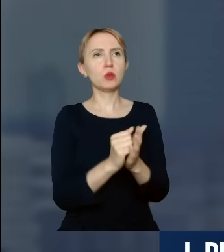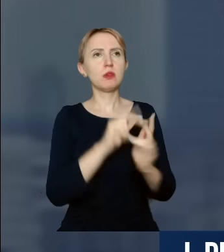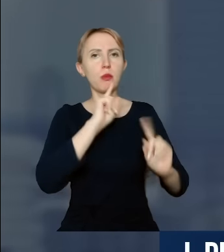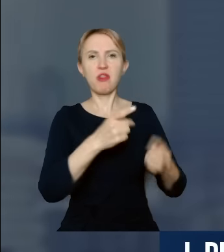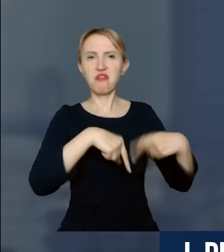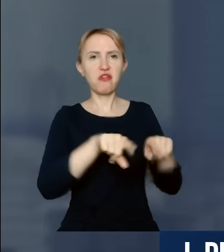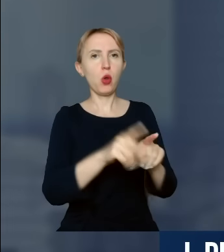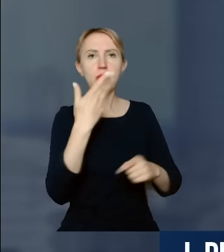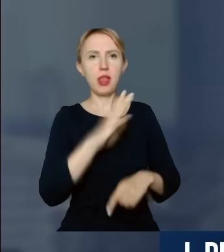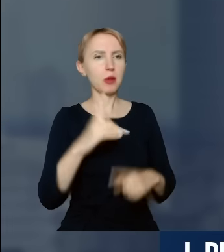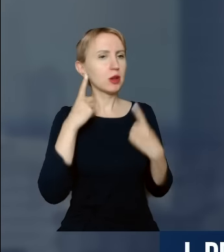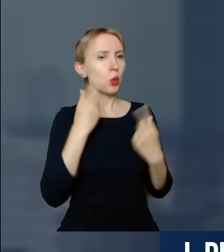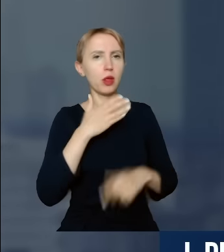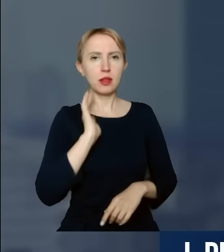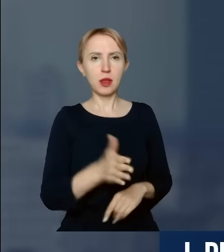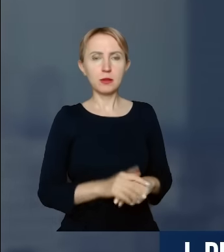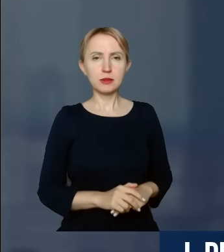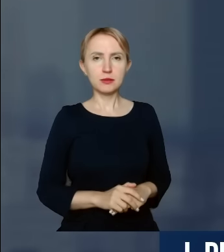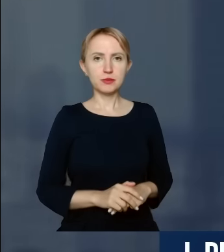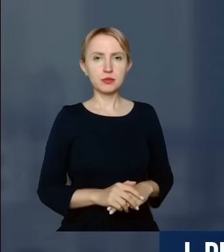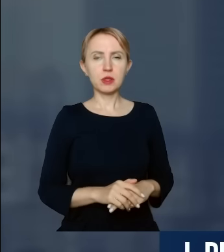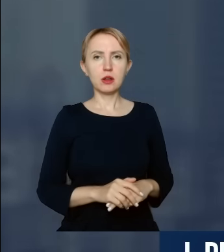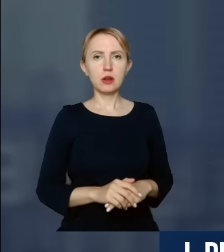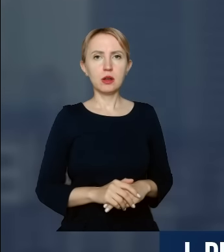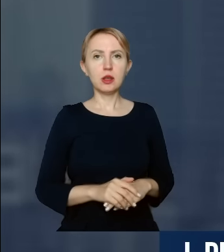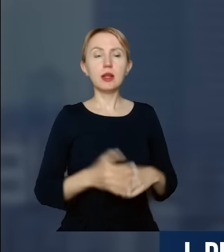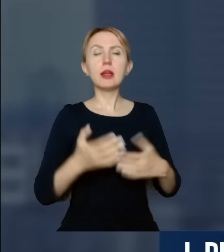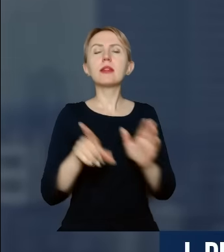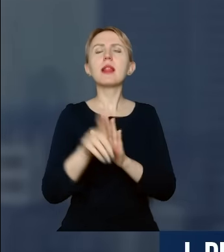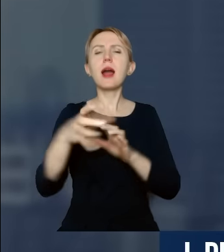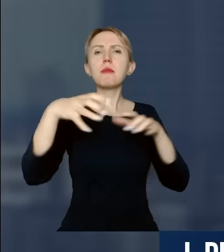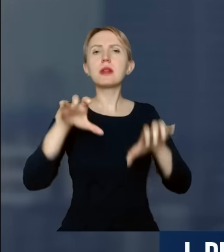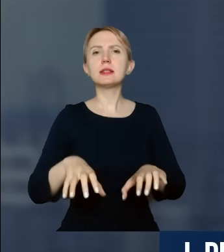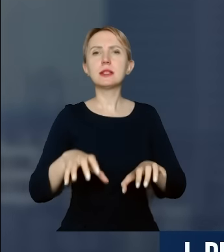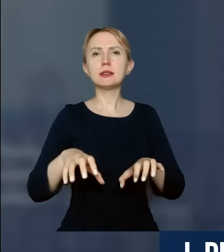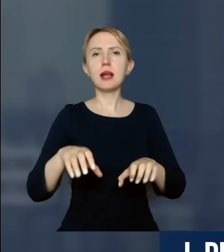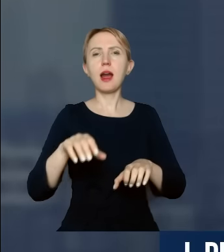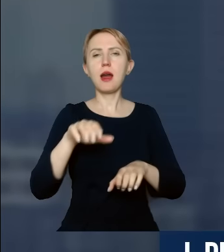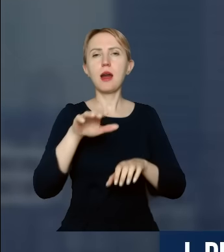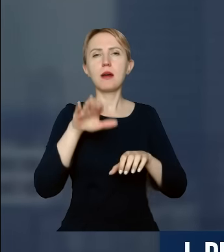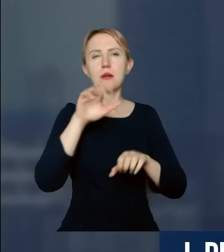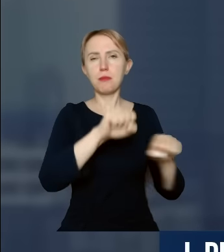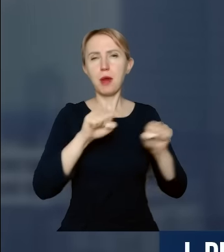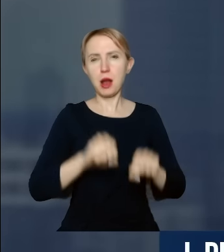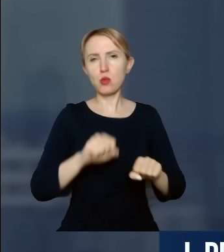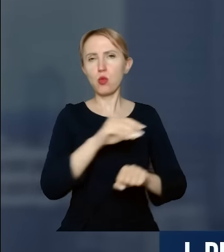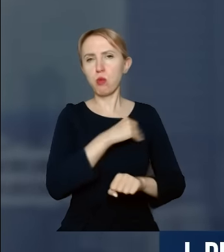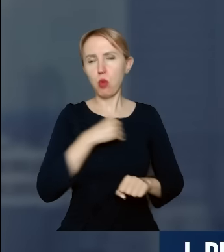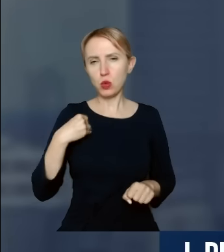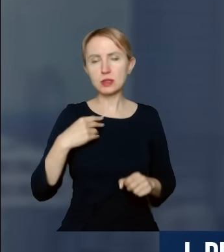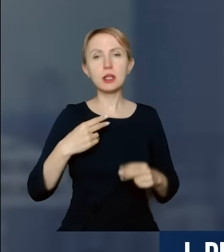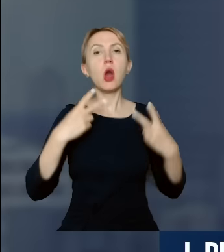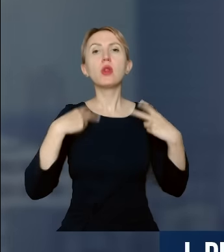sprawie Trybunału Stanu dla Prezesa Narodowego Banku Polskiego. Trybunał wydał w tej